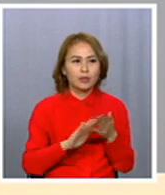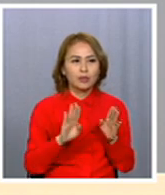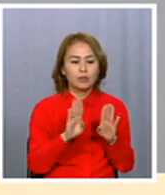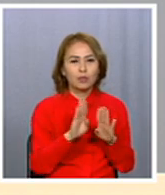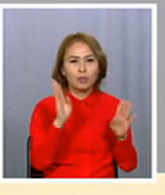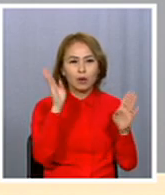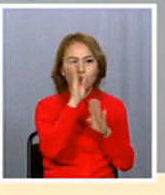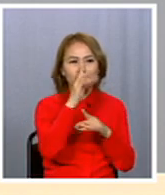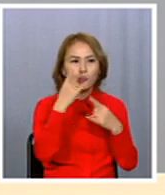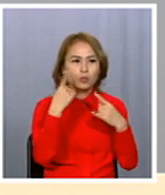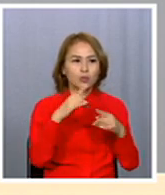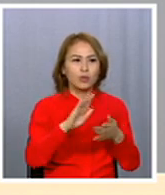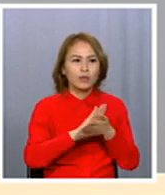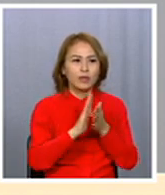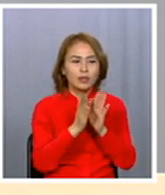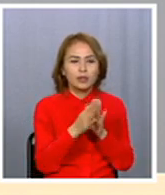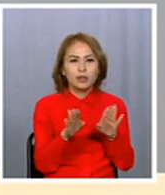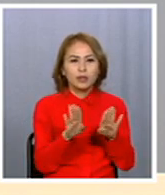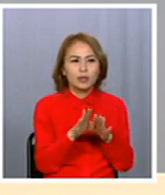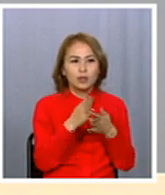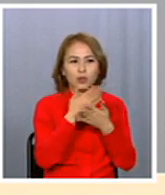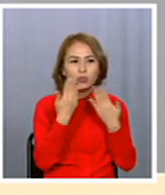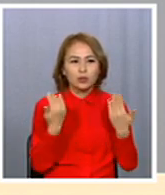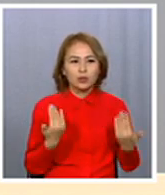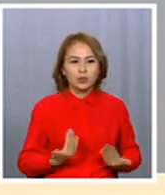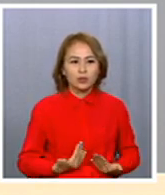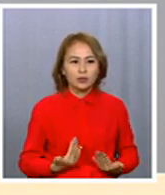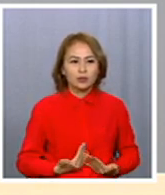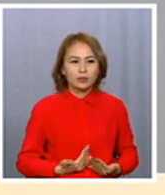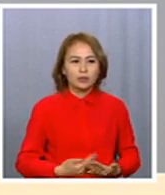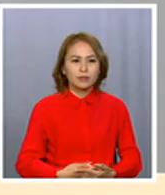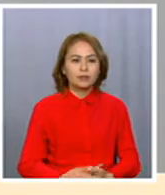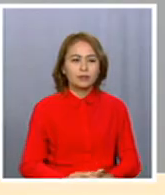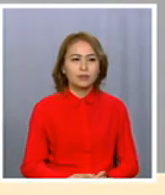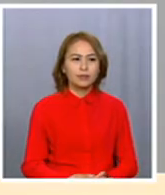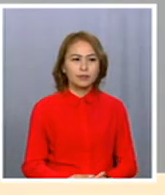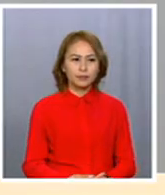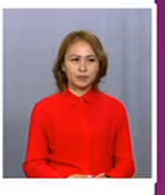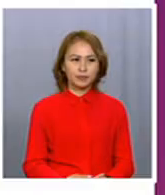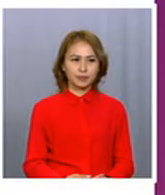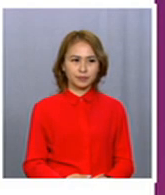меняются погодные условия и нет жизни.